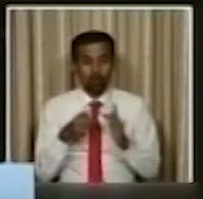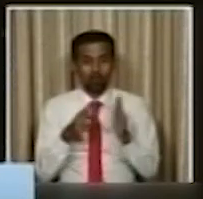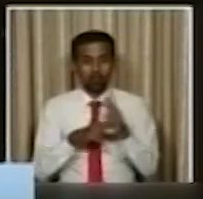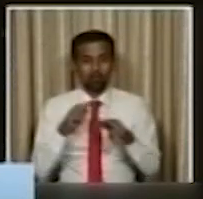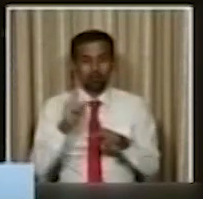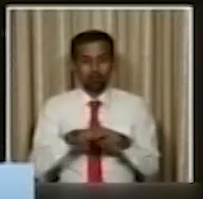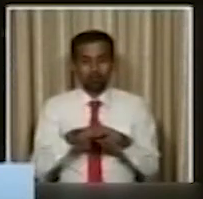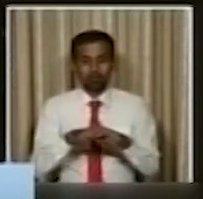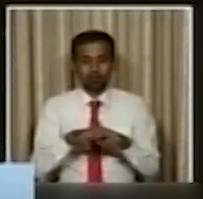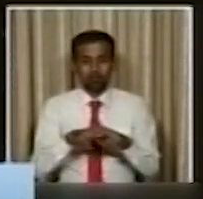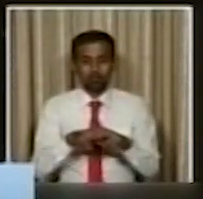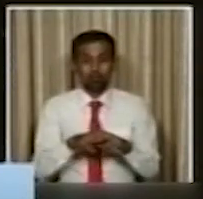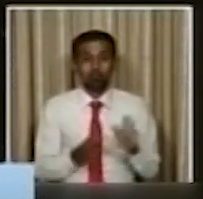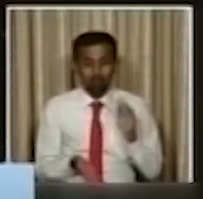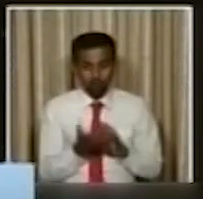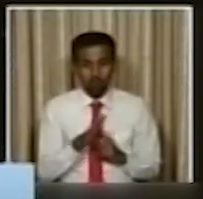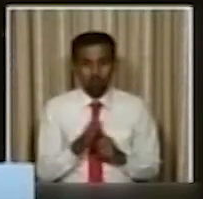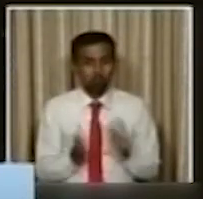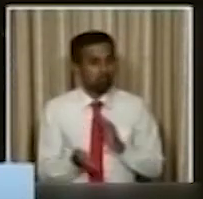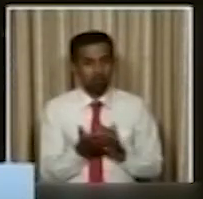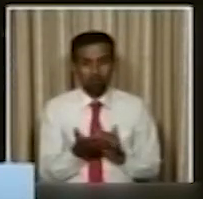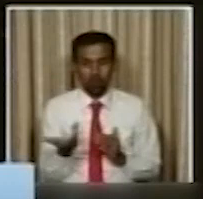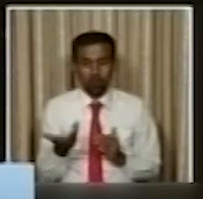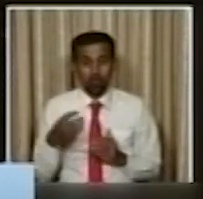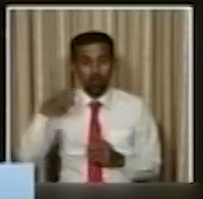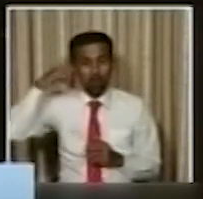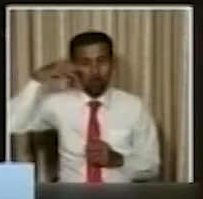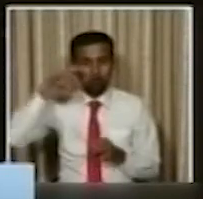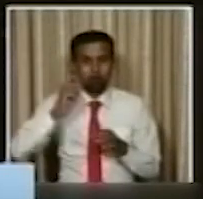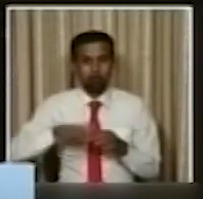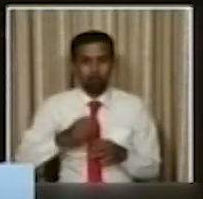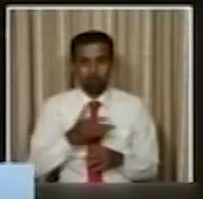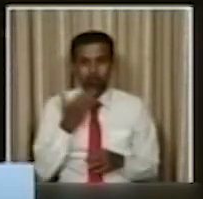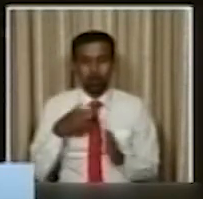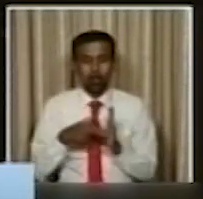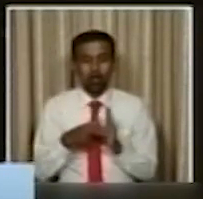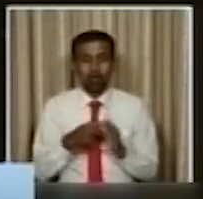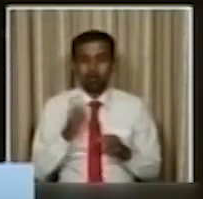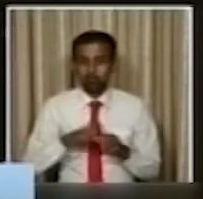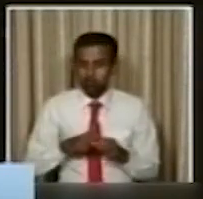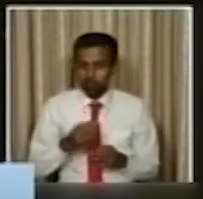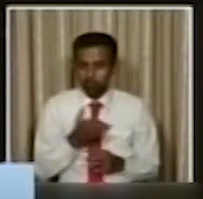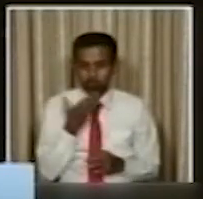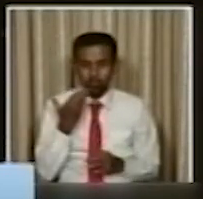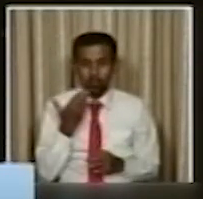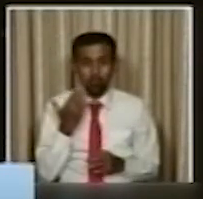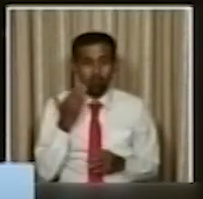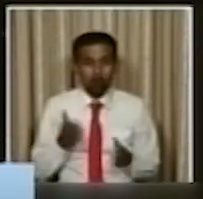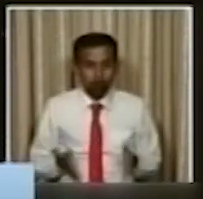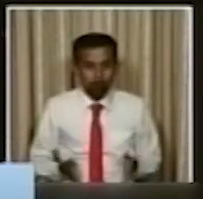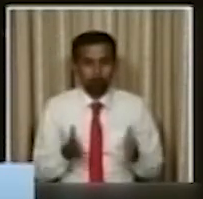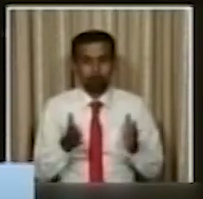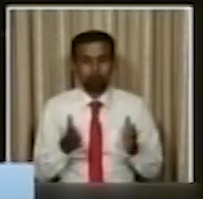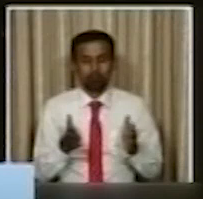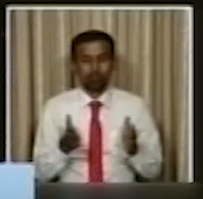இருந்தால் மின்சார தடை ஏற்படும், பொருட்களுக்கான தட்டுப்பாடு ஏற்படும், நாங்கள் வீதியோரம் எங்கிலும் நாங்கள் பொருட்களுக்காக அடிப்படை தேவைகளுக்காக